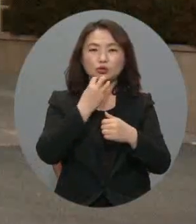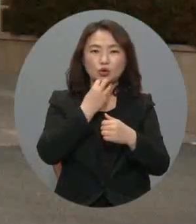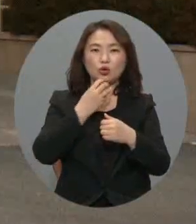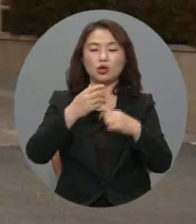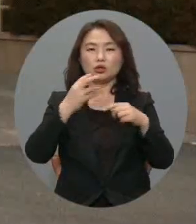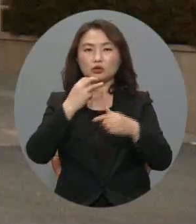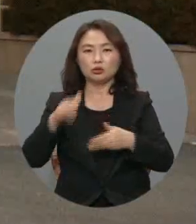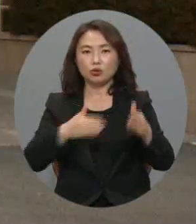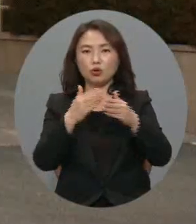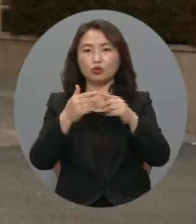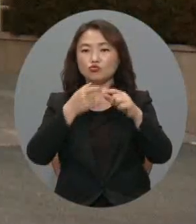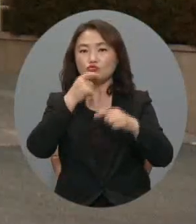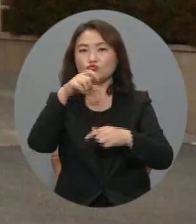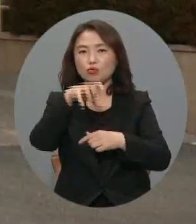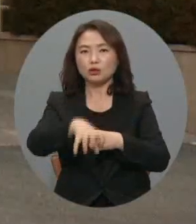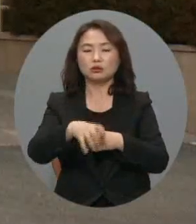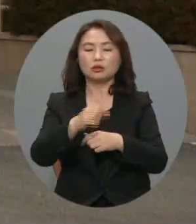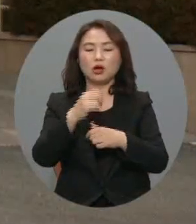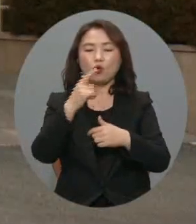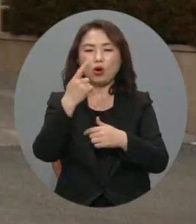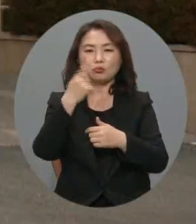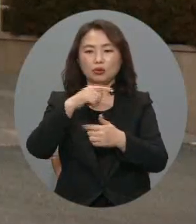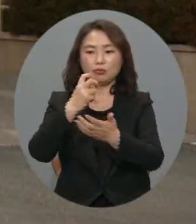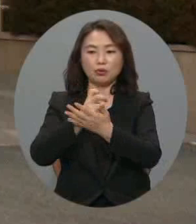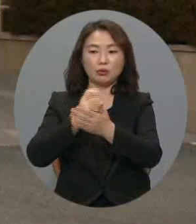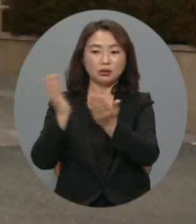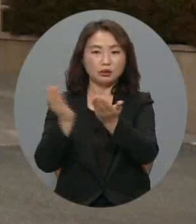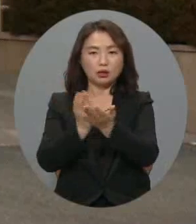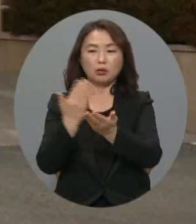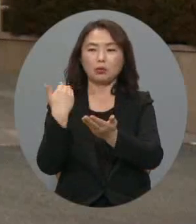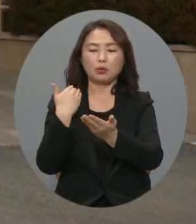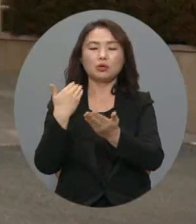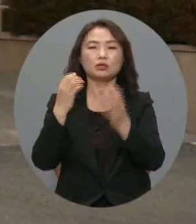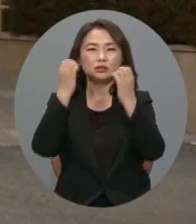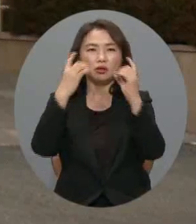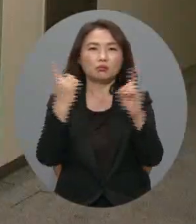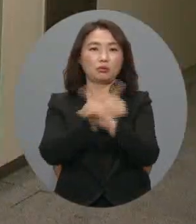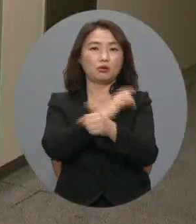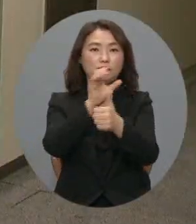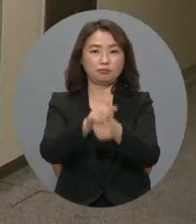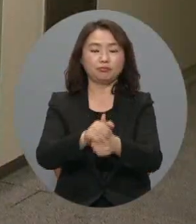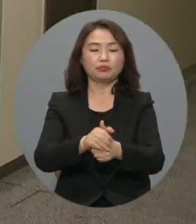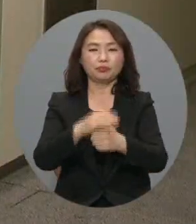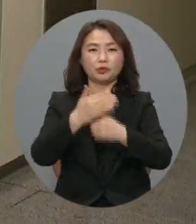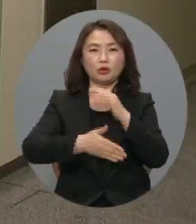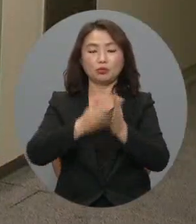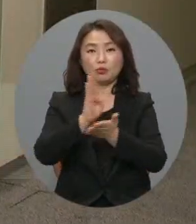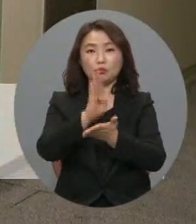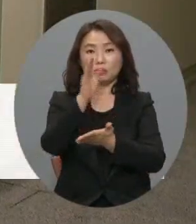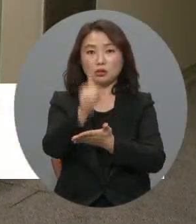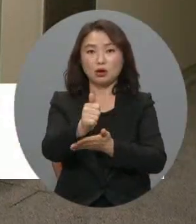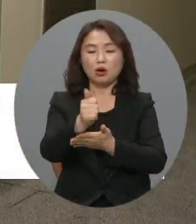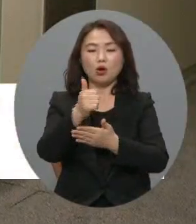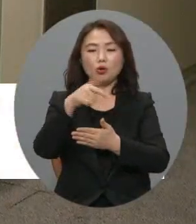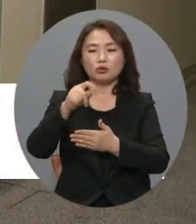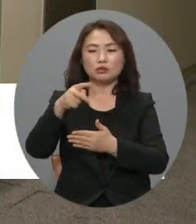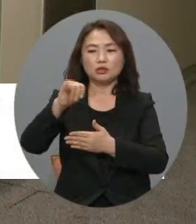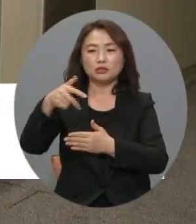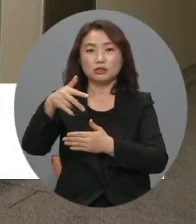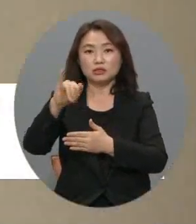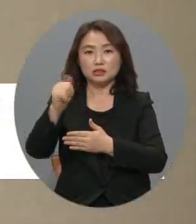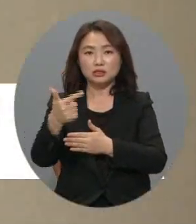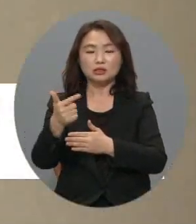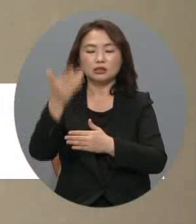수원 등은 수도시설 관리자를 환경부 지침에 맞춰 최근에 임명했습니다. 대구 본부장은 권영진